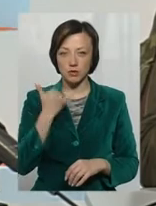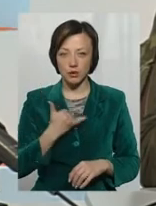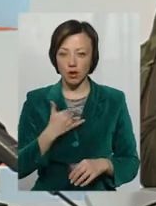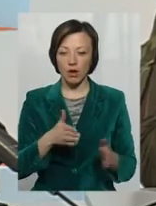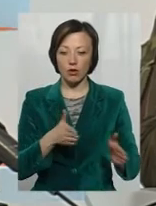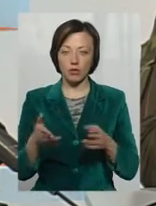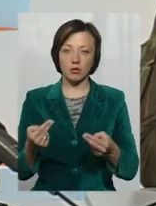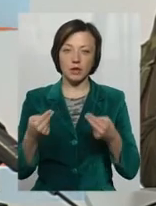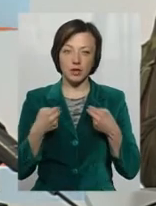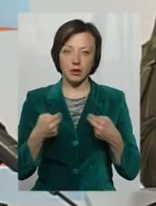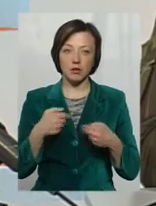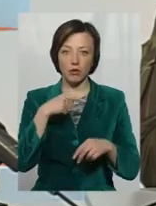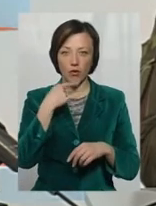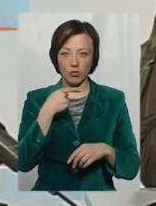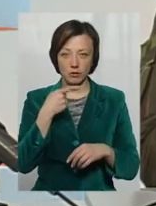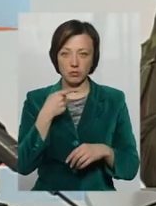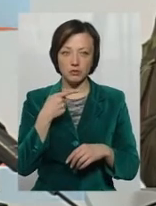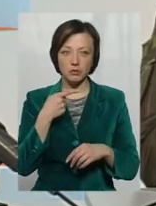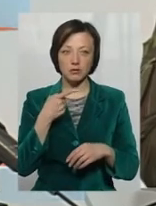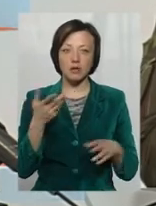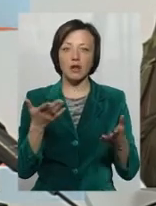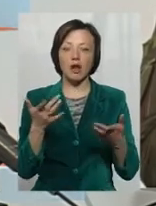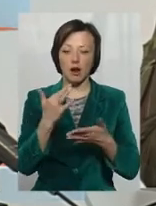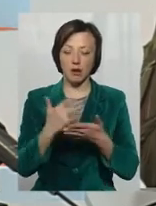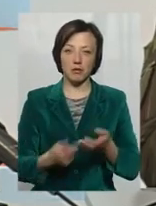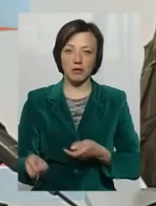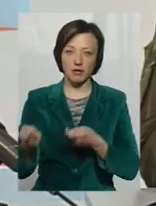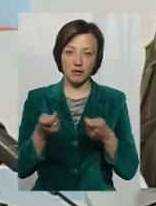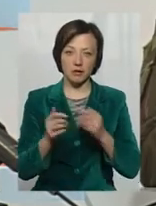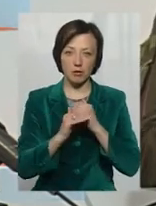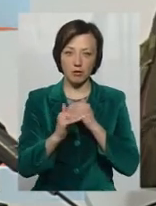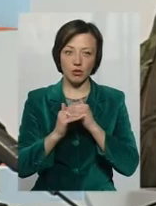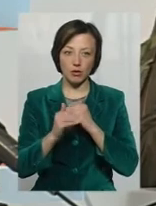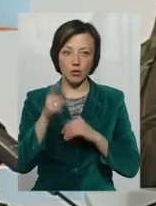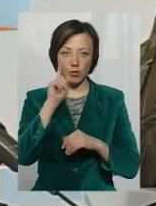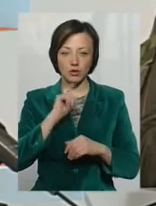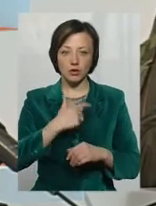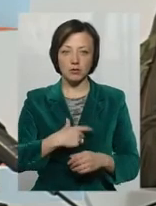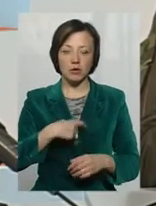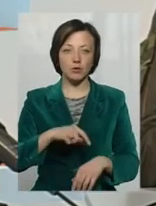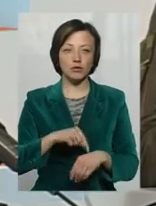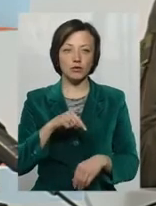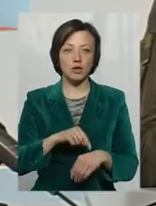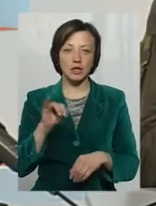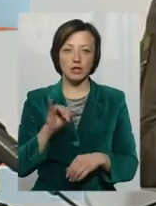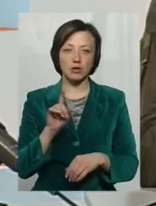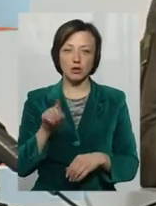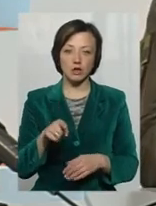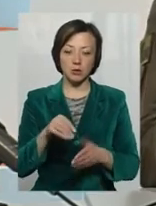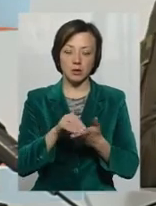нас приїхати, ми говоримо, з якими речами до нас приїхати, щоб на полігоні комфортно себе почувати, і тоді ми